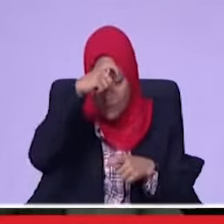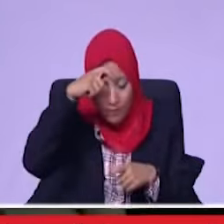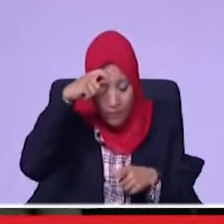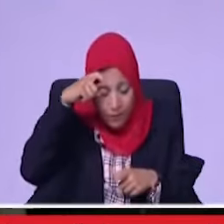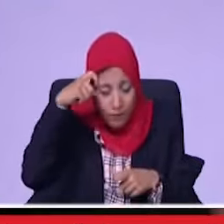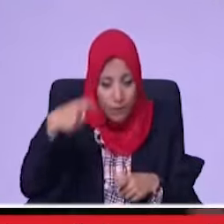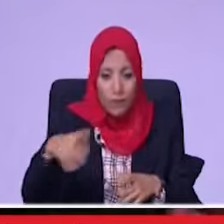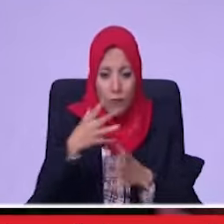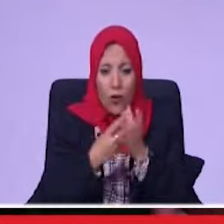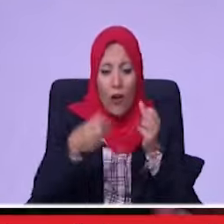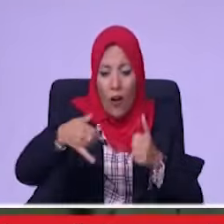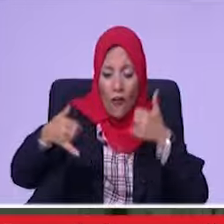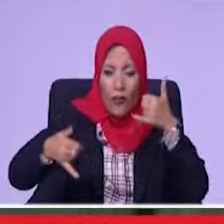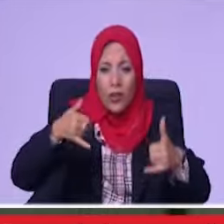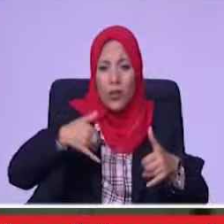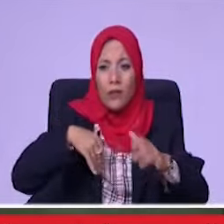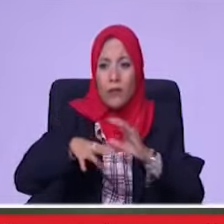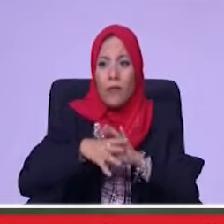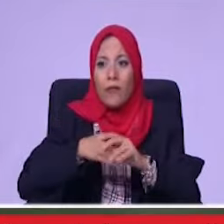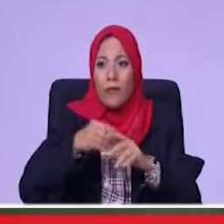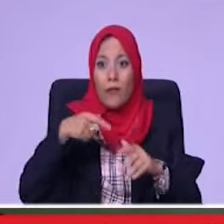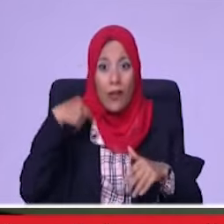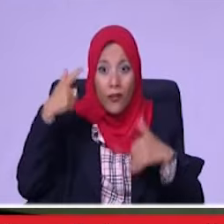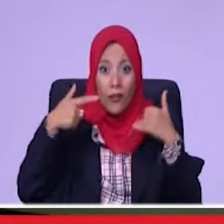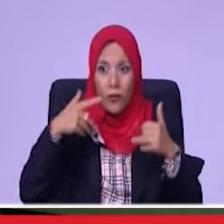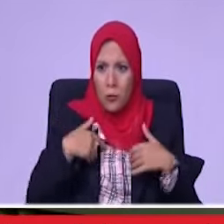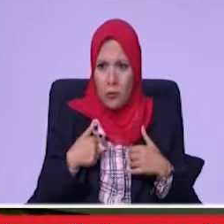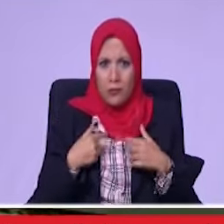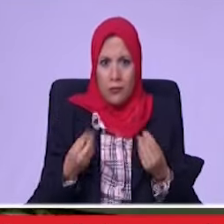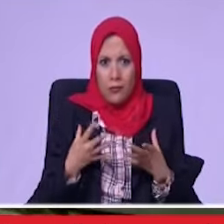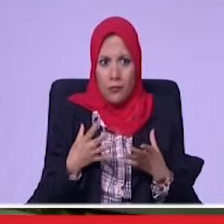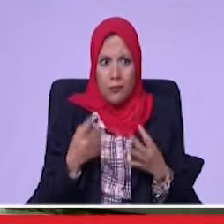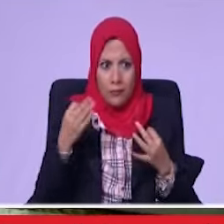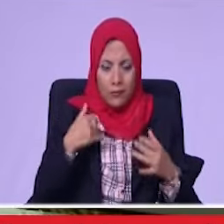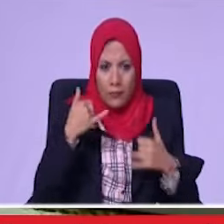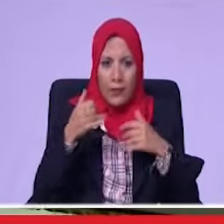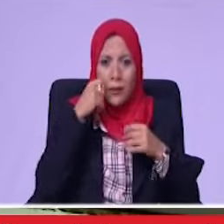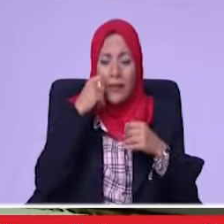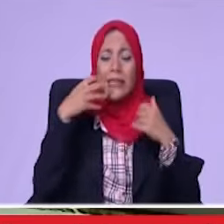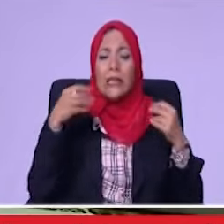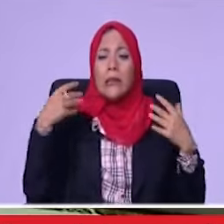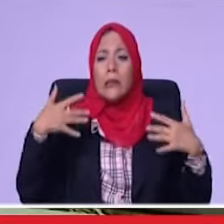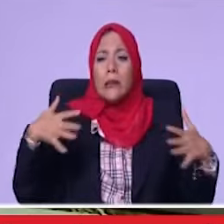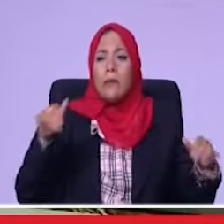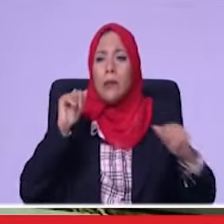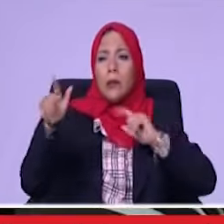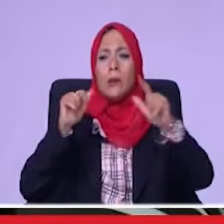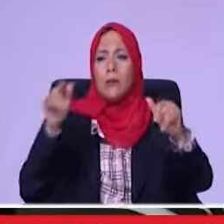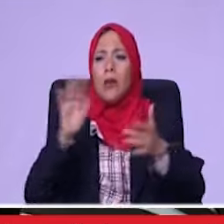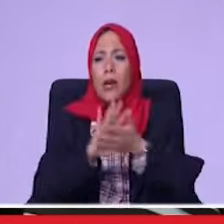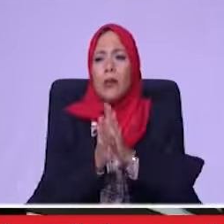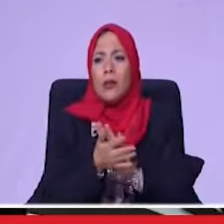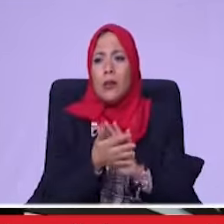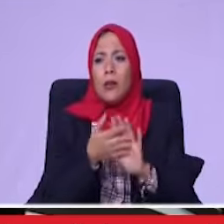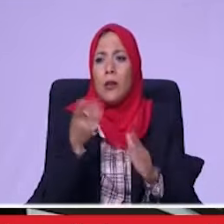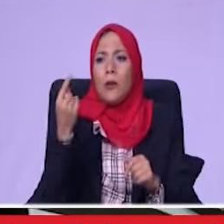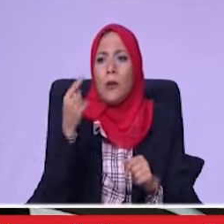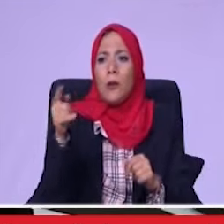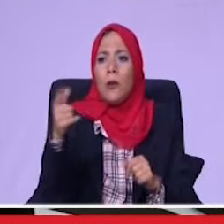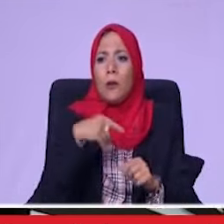عشان اعرف اربي ولادي. انا استغربت ان انتوا استجبتوا له، يعني انا بعت الناس كتير ما حدش استجاب، فيش الا انتوا